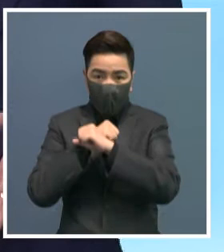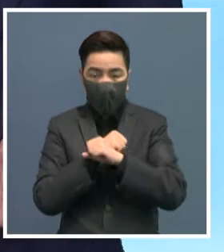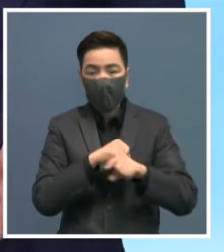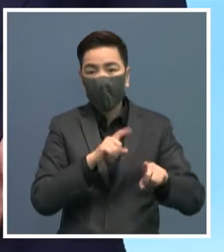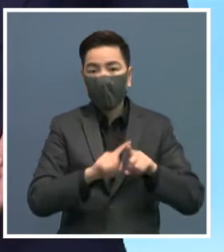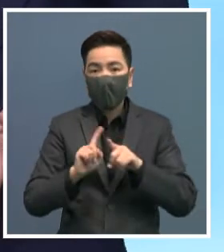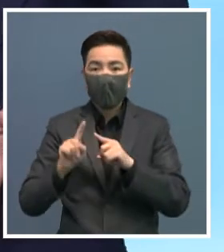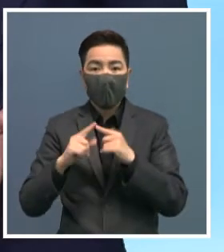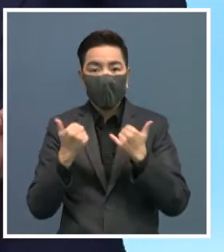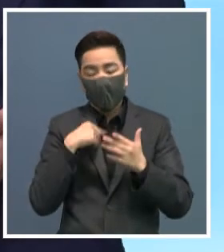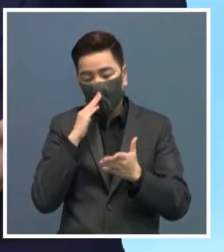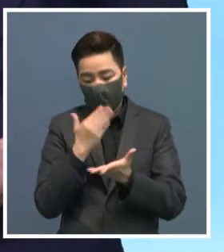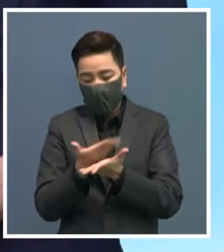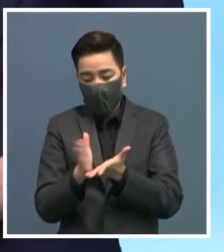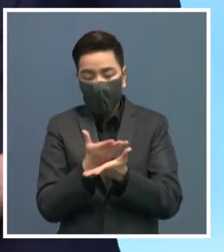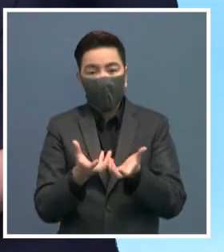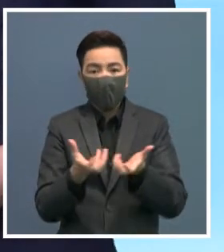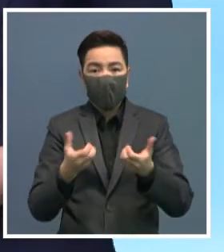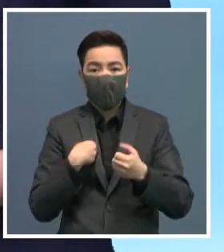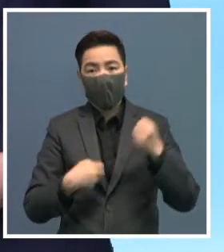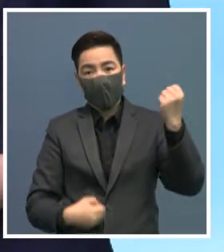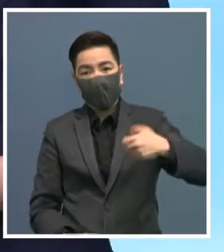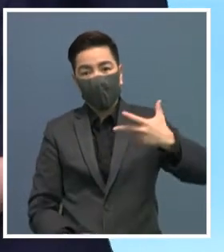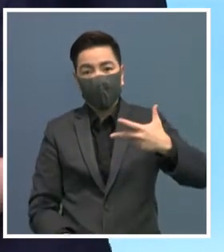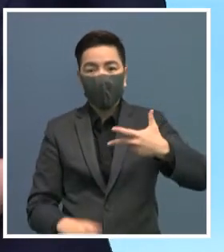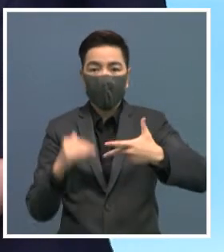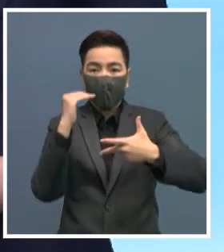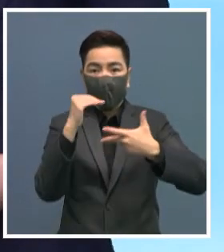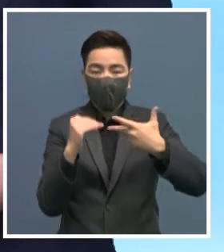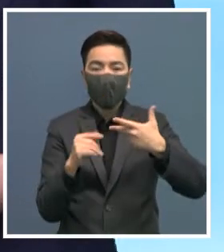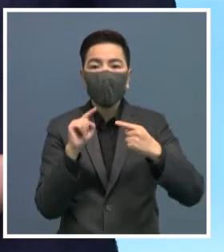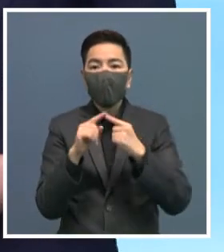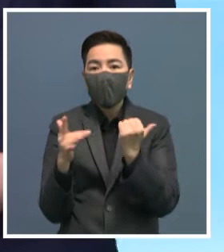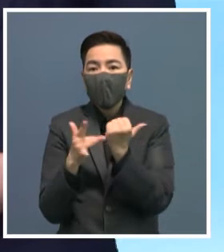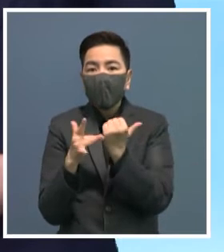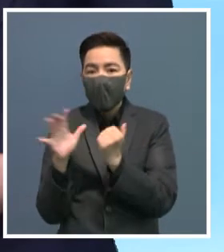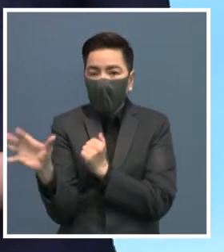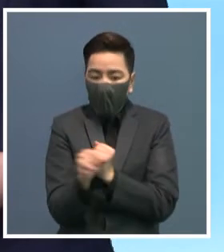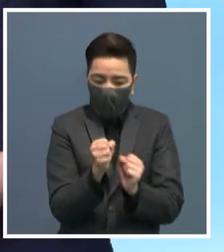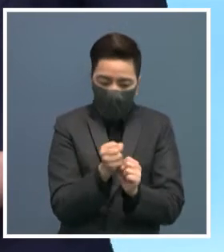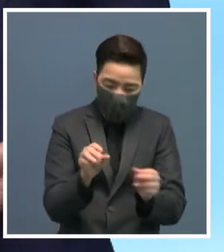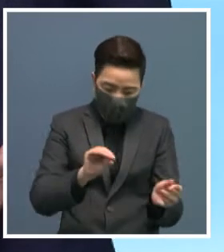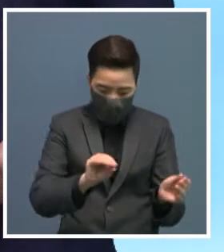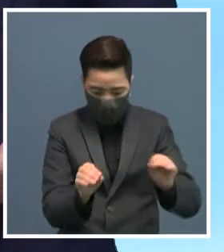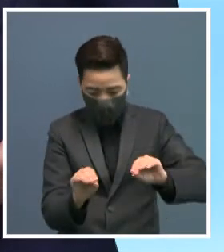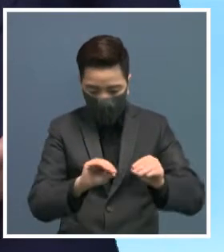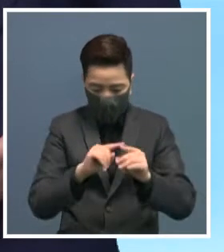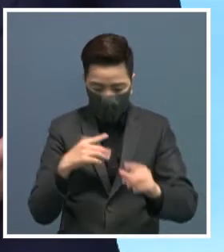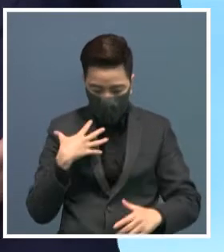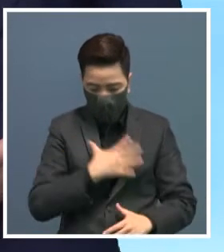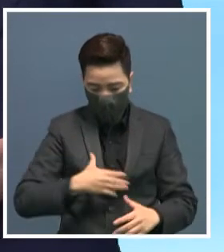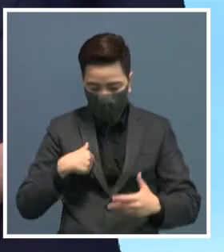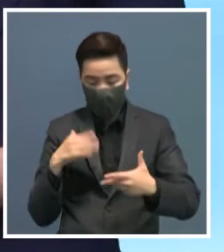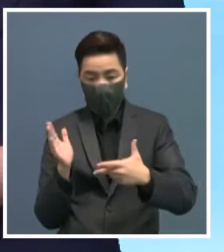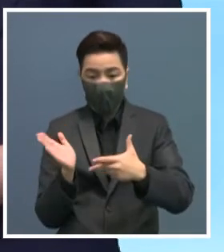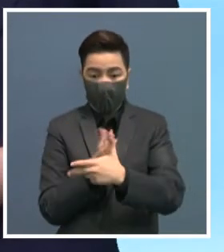ค่ะถ้าเกิดว่าแบ่งวัคซีนออกเป็น 3หมวดย่อยๆจากเทคโนโลยีที่ใช้สร้างภูมิคุ้มกันในร่างกายเราจะแบ่งออก